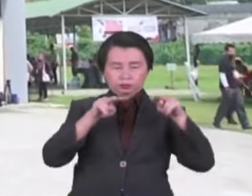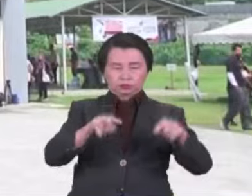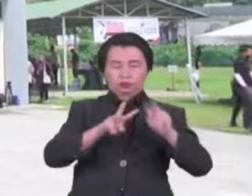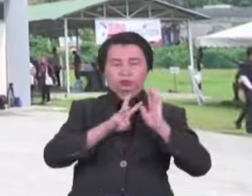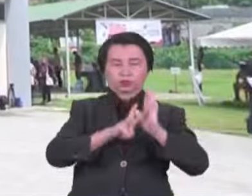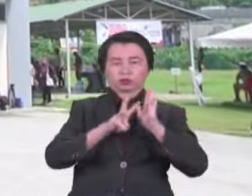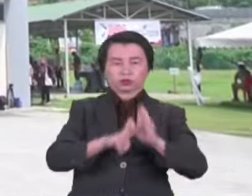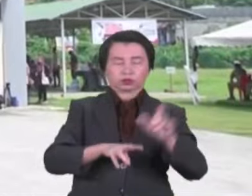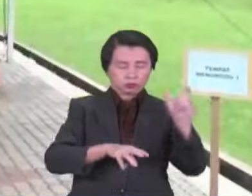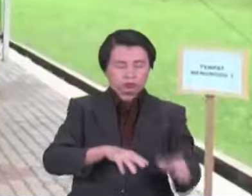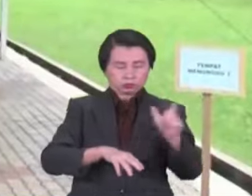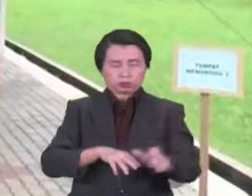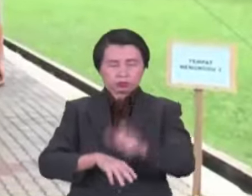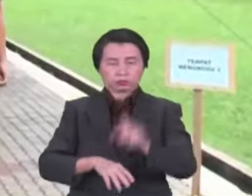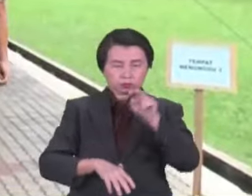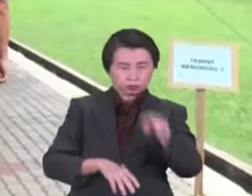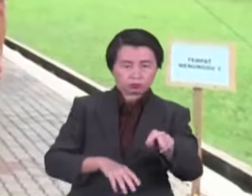ejen-ejen calon.